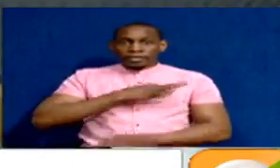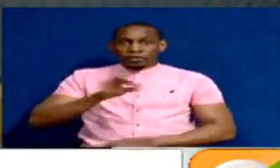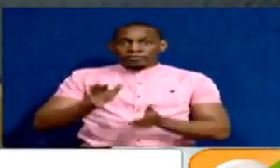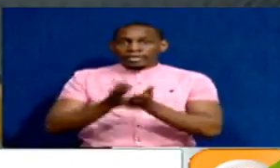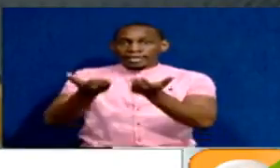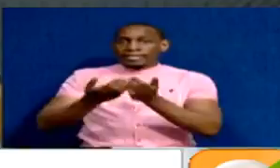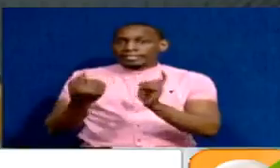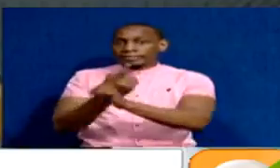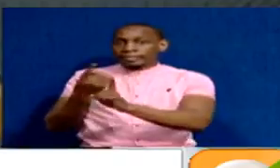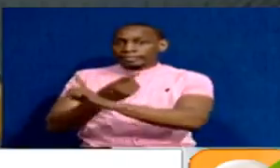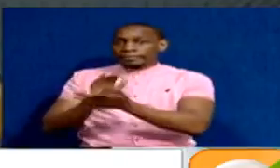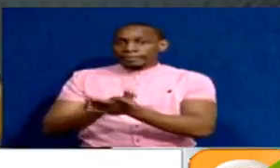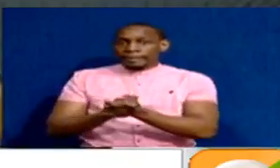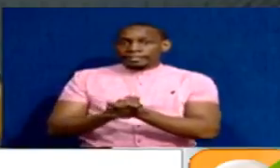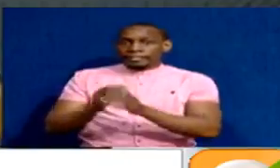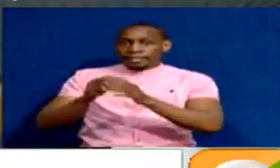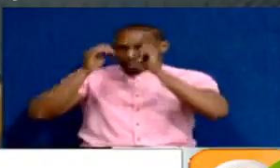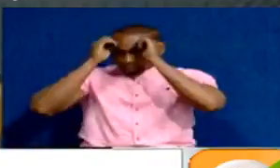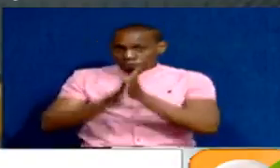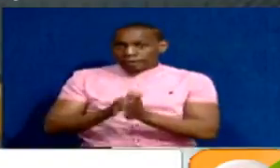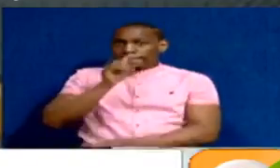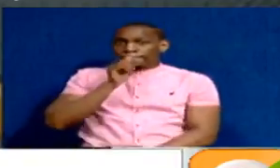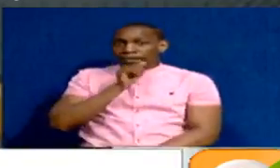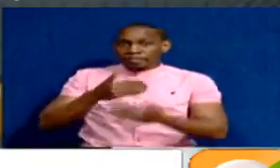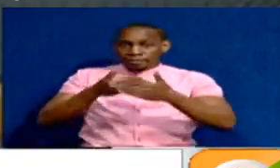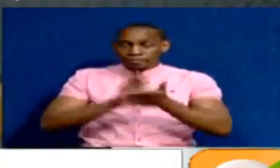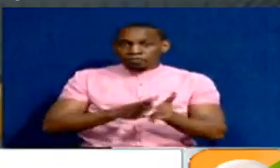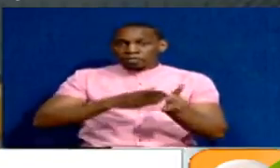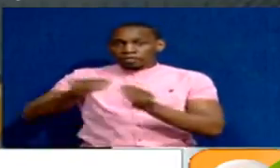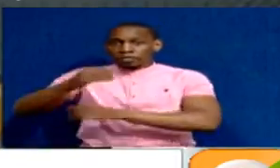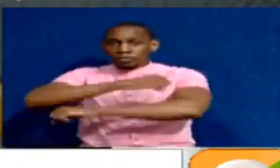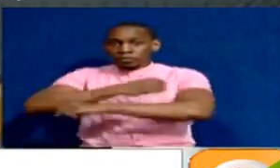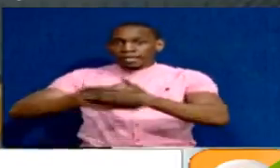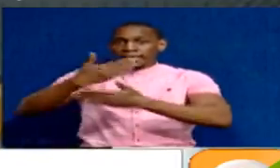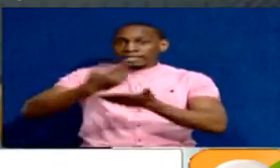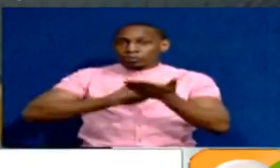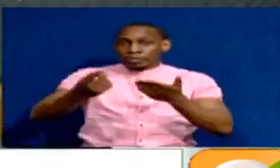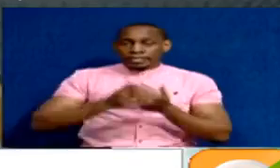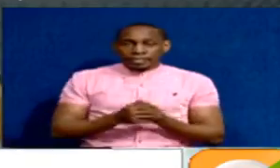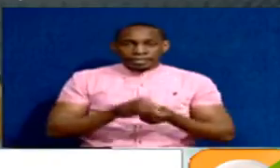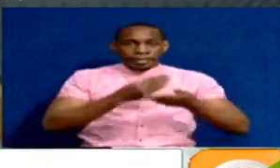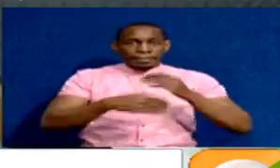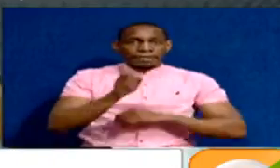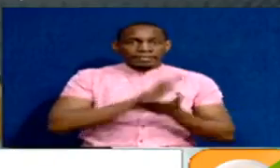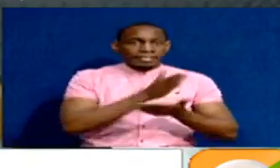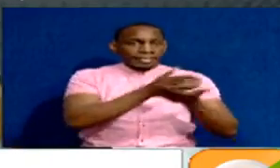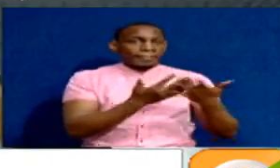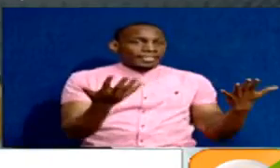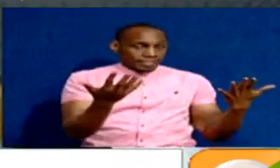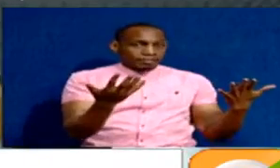na mahitaji mengine ya kibinafsi ya mwanafunzi kabla ya kumpeleka shuleni wiki ijayo. Nimenunua sehemu tu ya